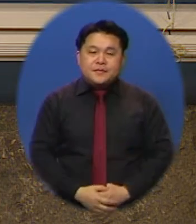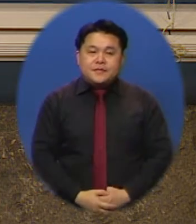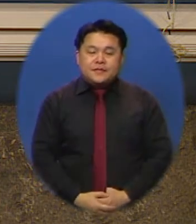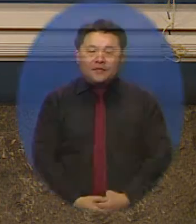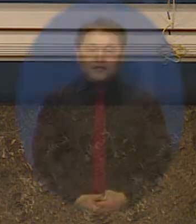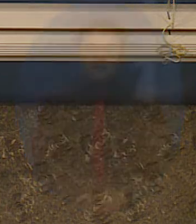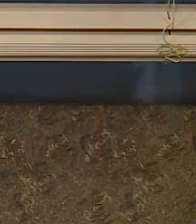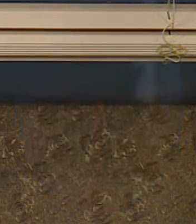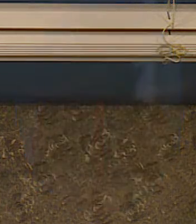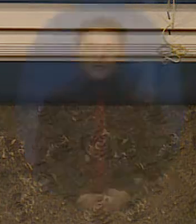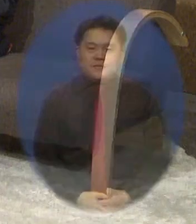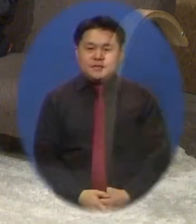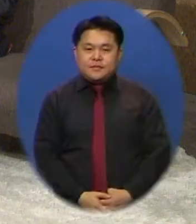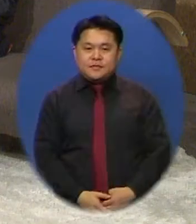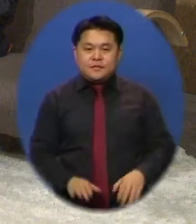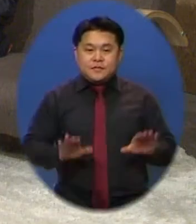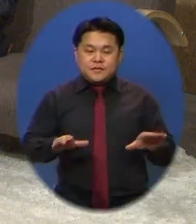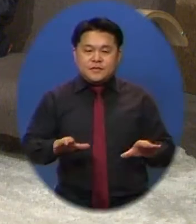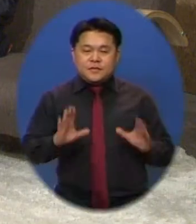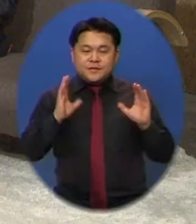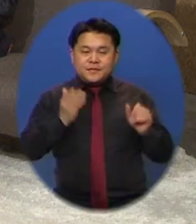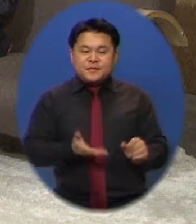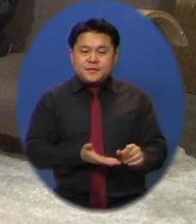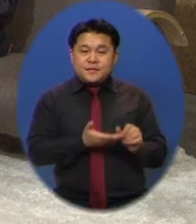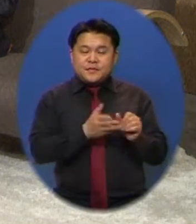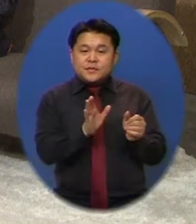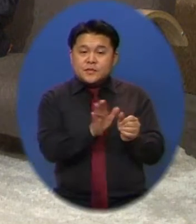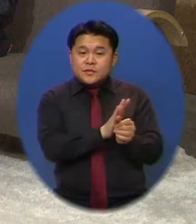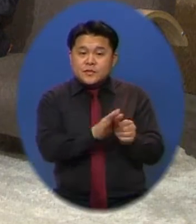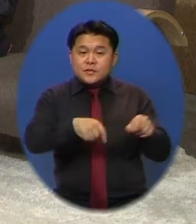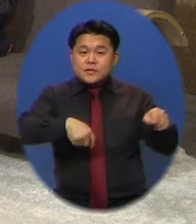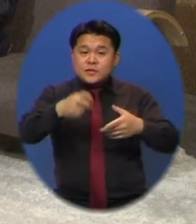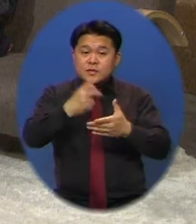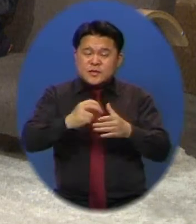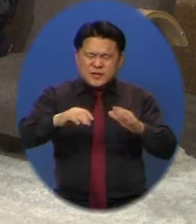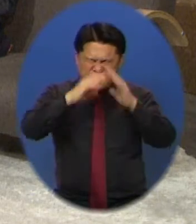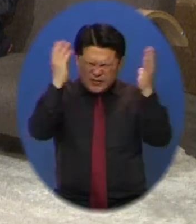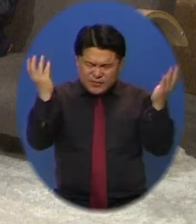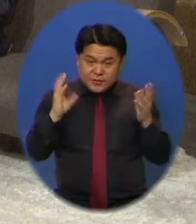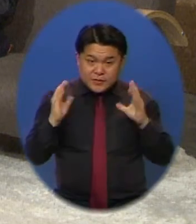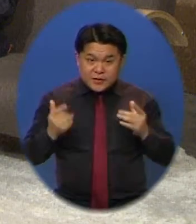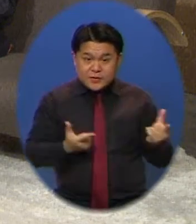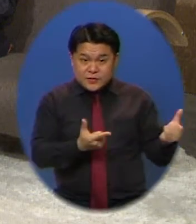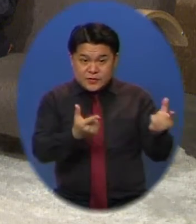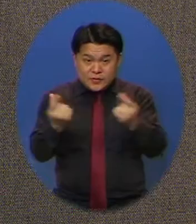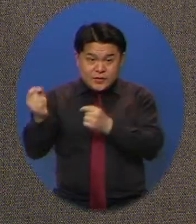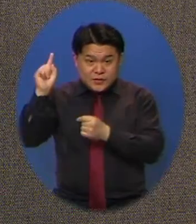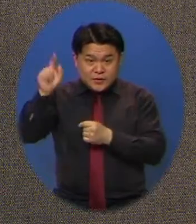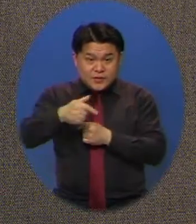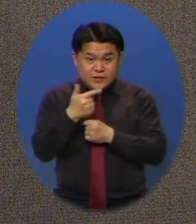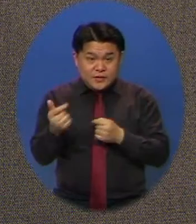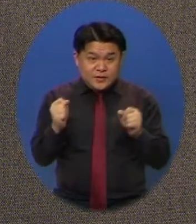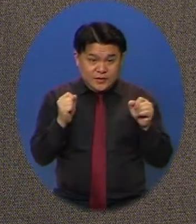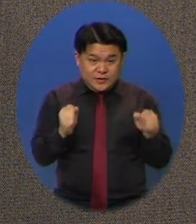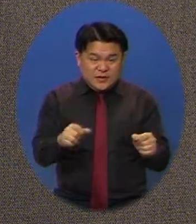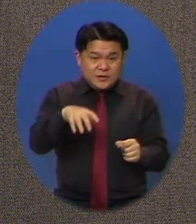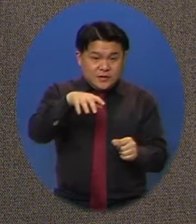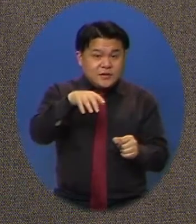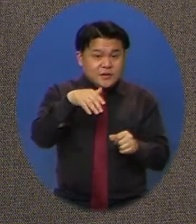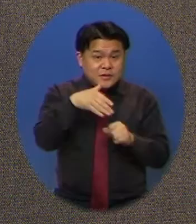예, 금년에 보육 정책을 모든 아동들이 종일반 형태로 지원하는